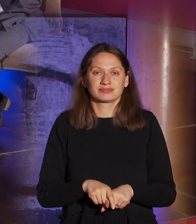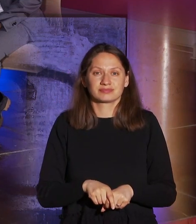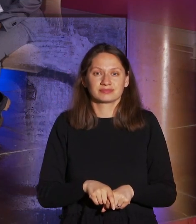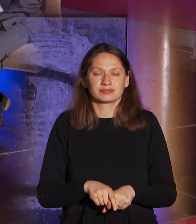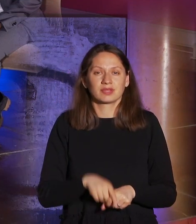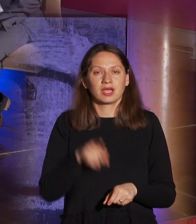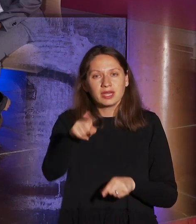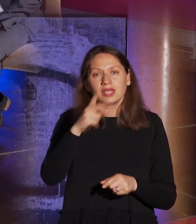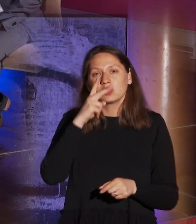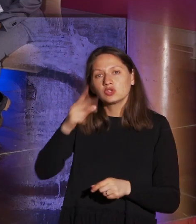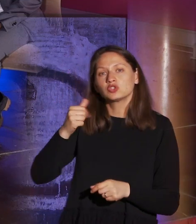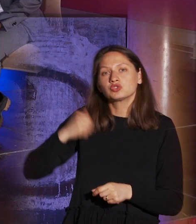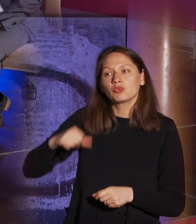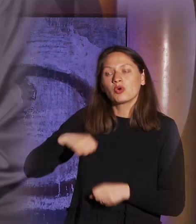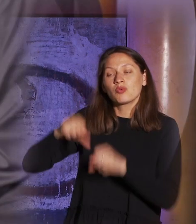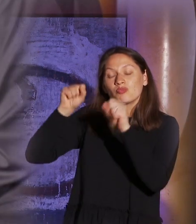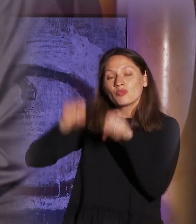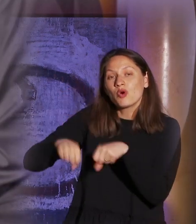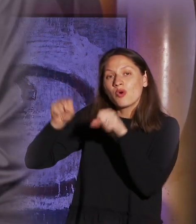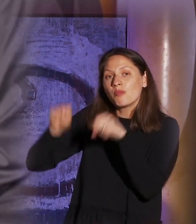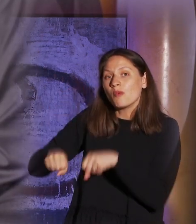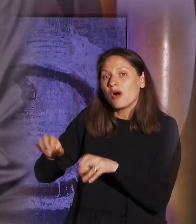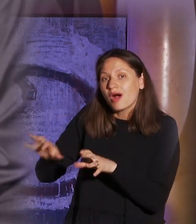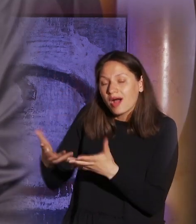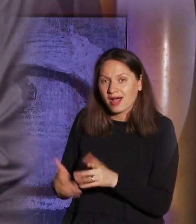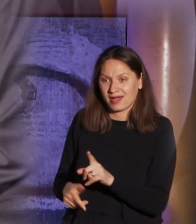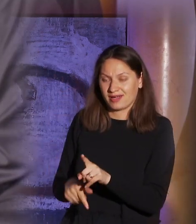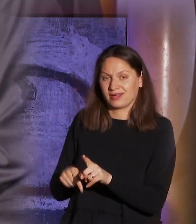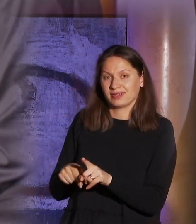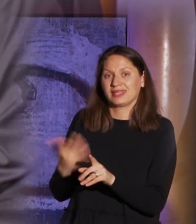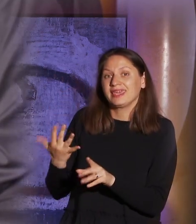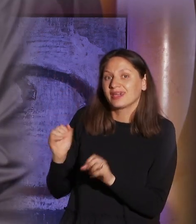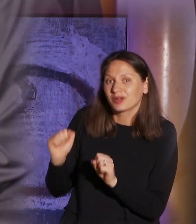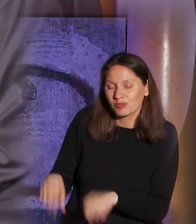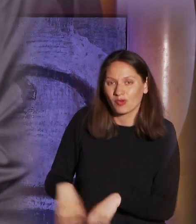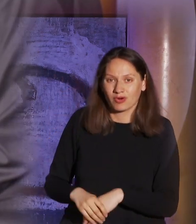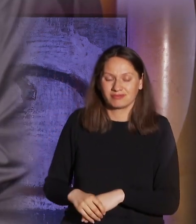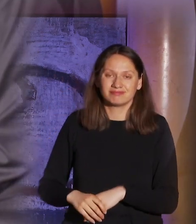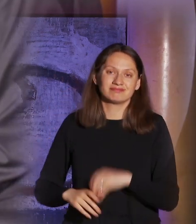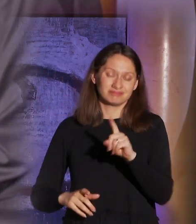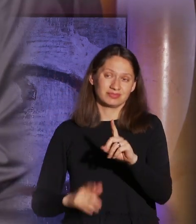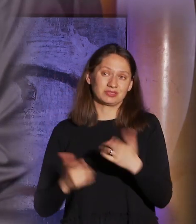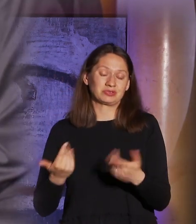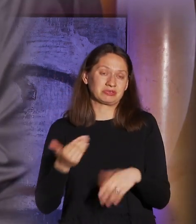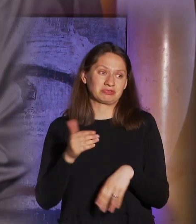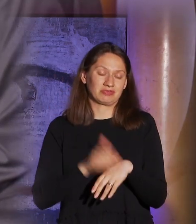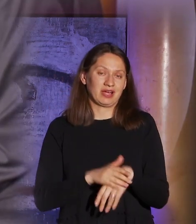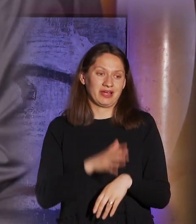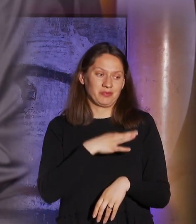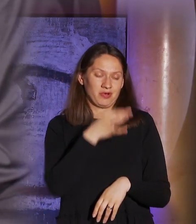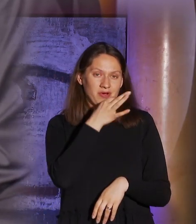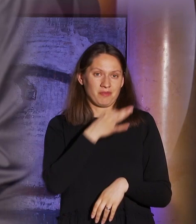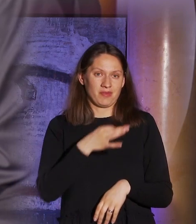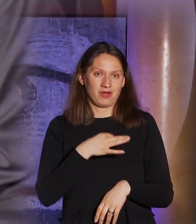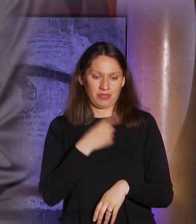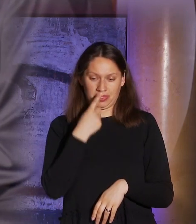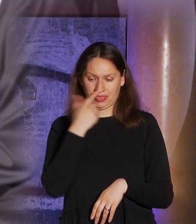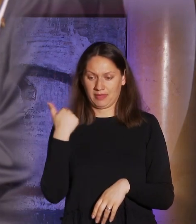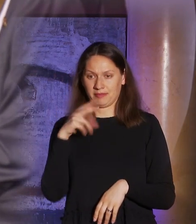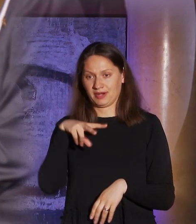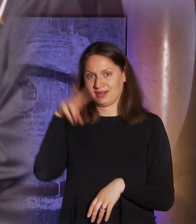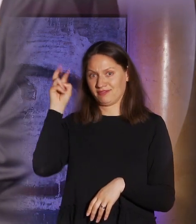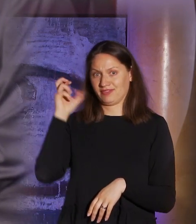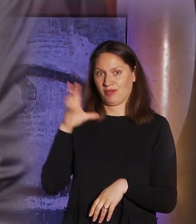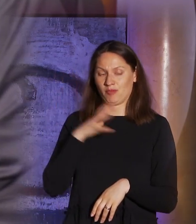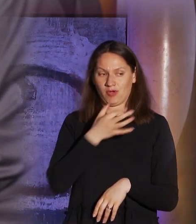galimybės labiau mes pradėtumėm orientuotis, ne, ką jis gali. Ir, bet atsakau, vat konkretus atvejas, kuris visai neseniai prieš kelias